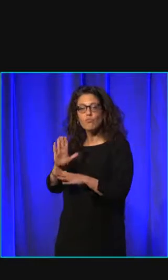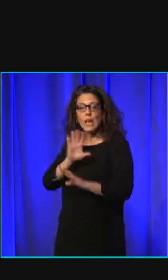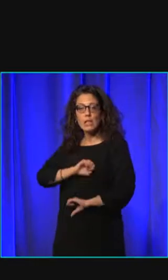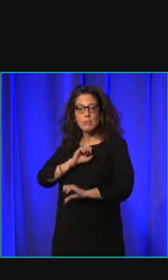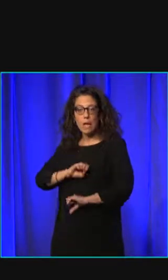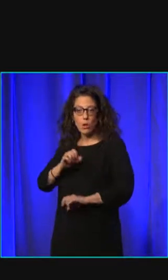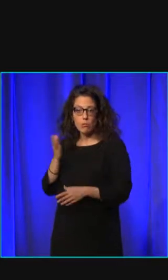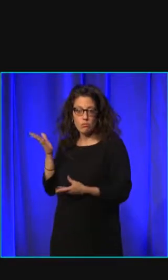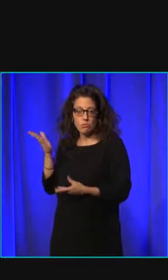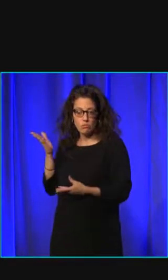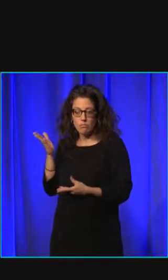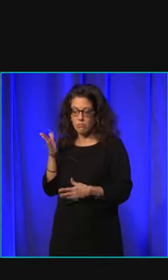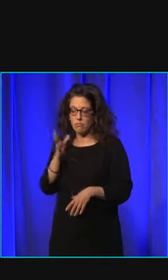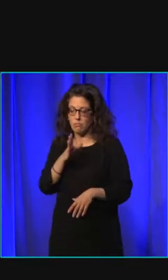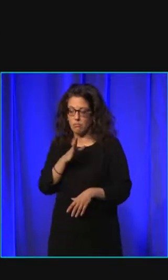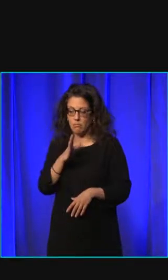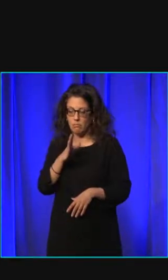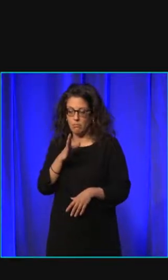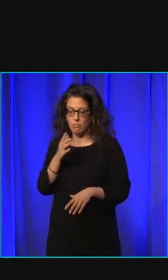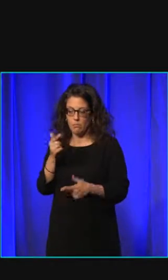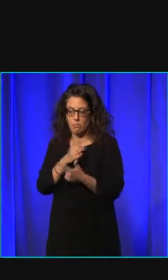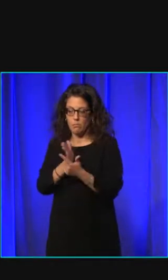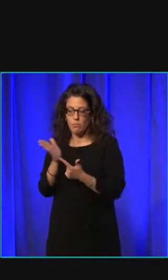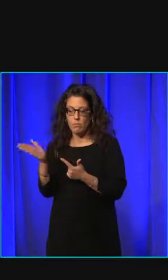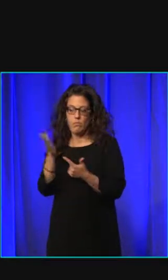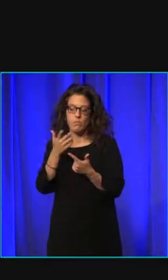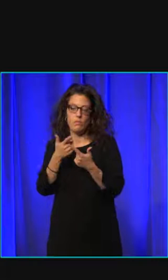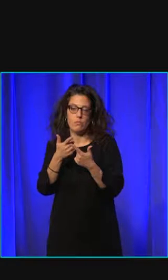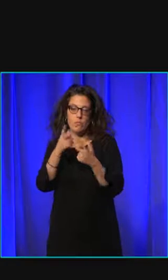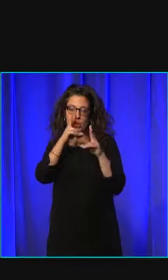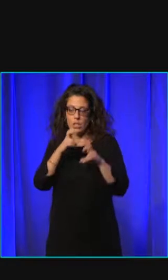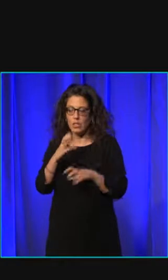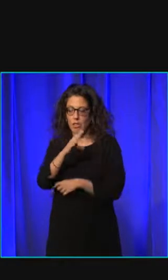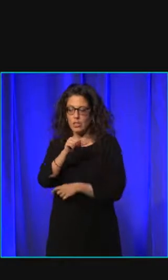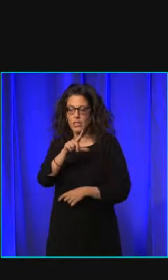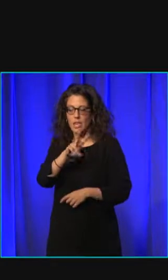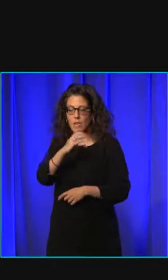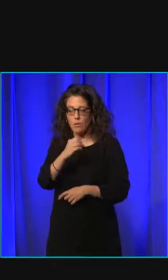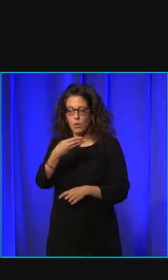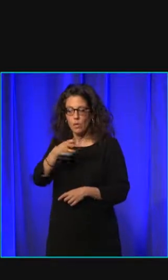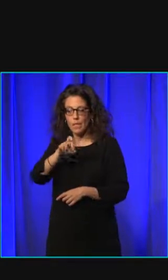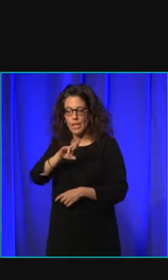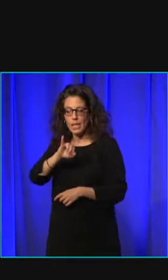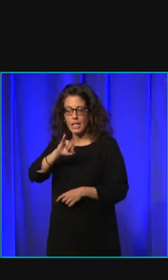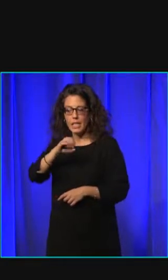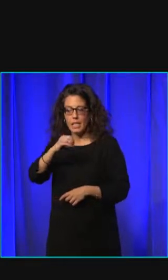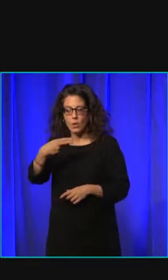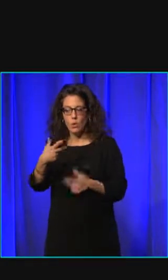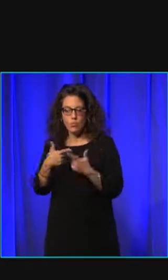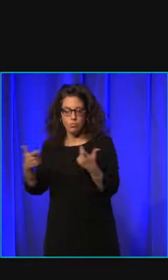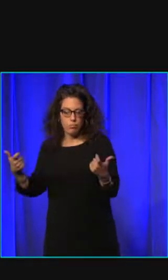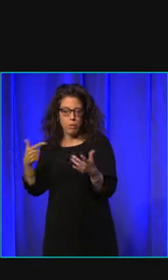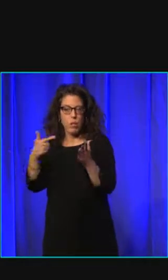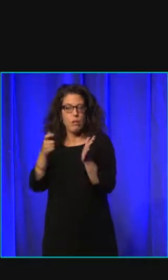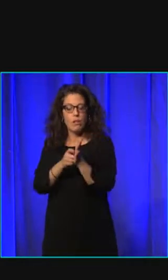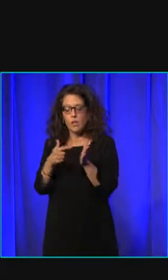été réalisée par Calvo Mirino et Grèze en 2006. Et pourquoi je vous la présente ? Parce que c'est une